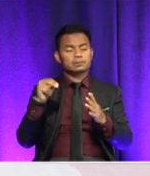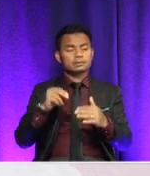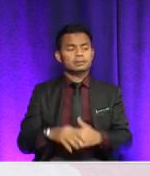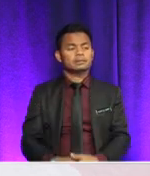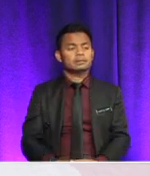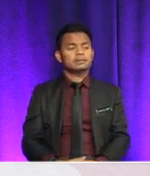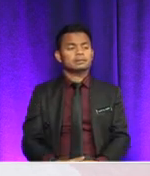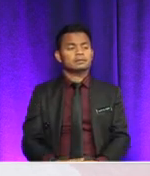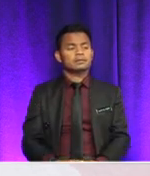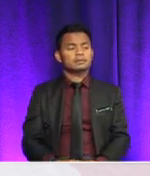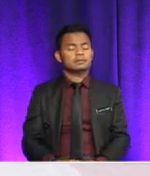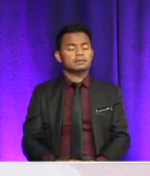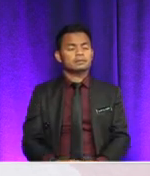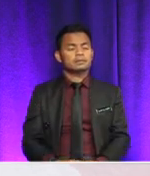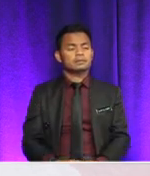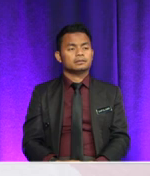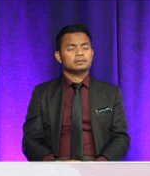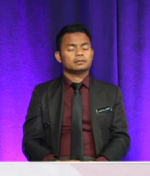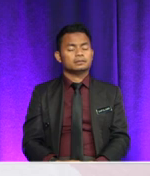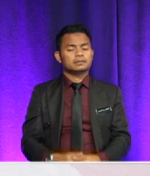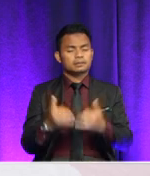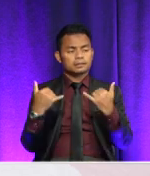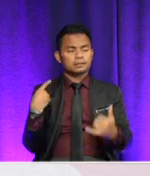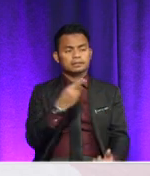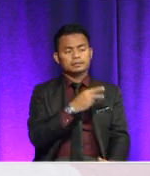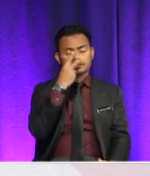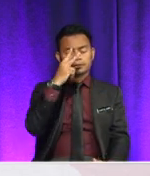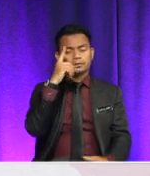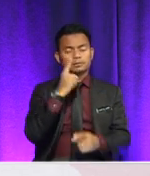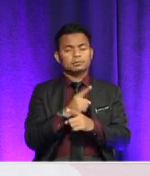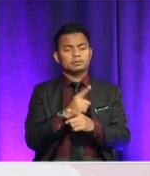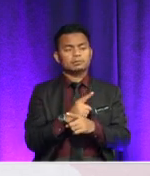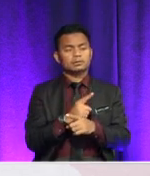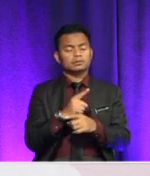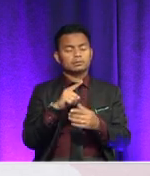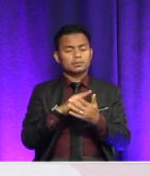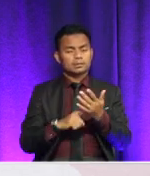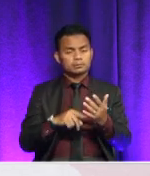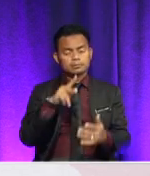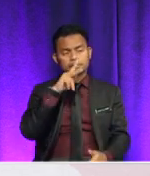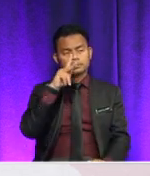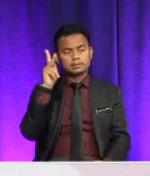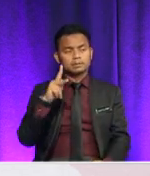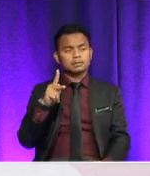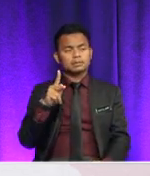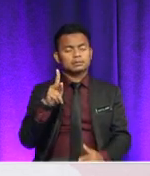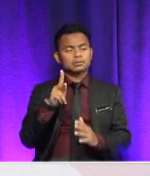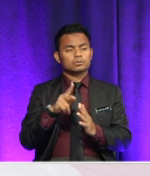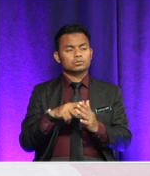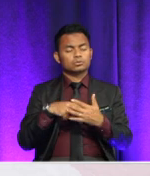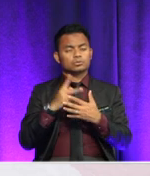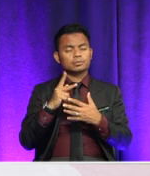dah ada abang memberi kucing yang baru itu Oke sekarang kita tengok betul-betul apa kupasan dia ayat majemuk campuran Ayo